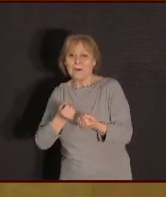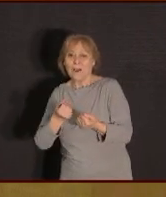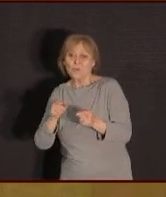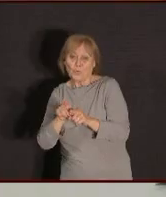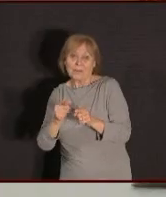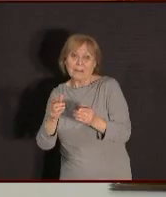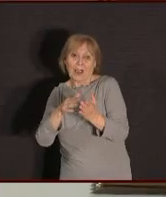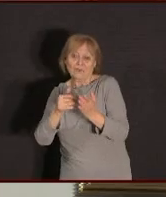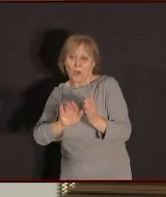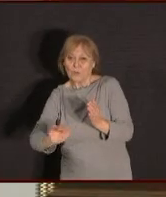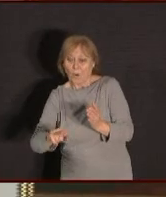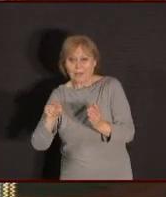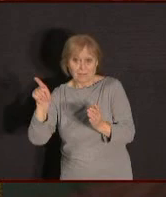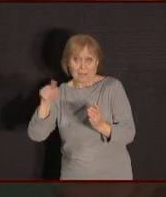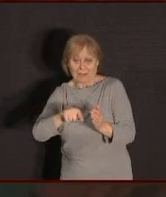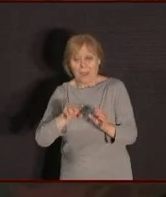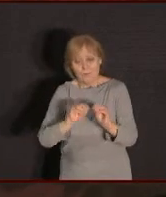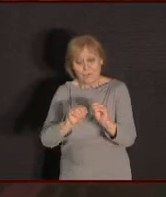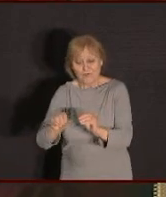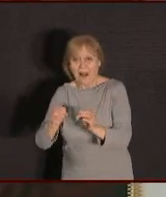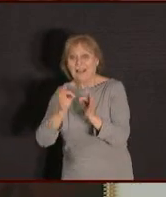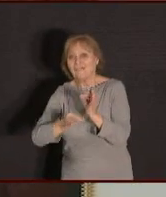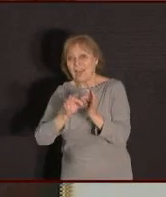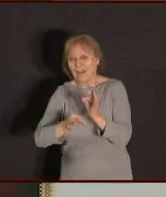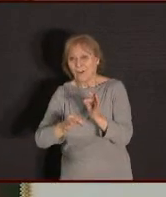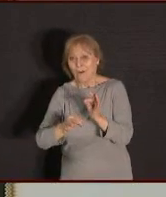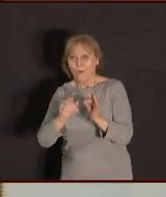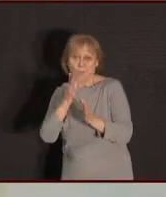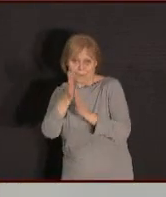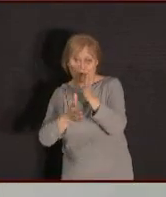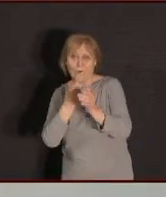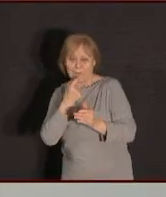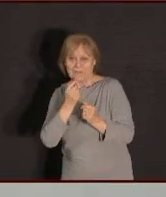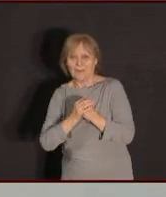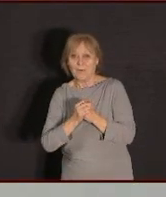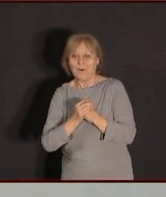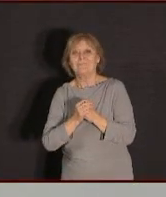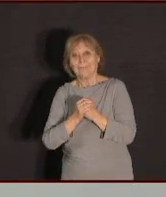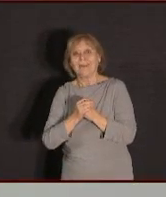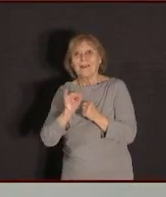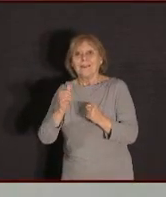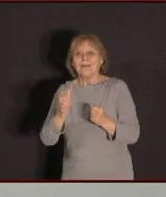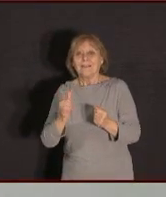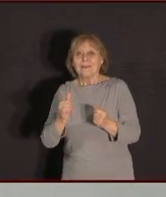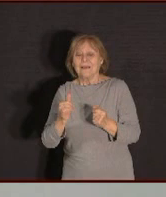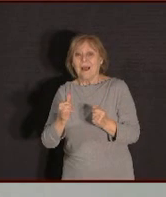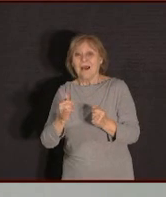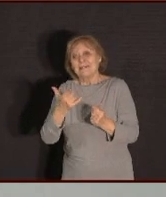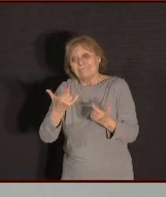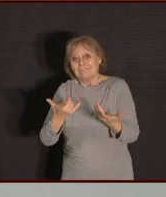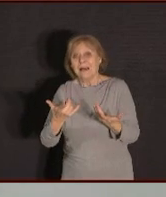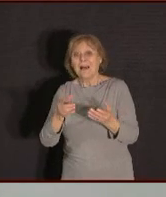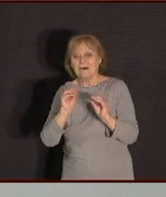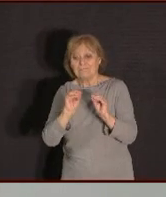kakšnega otroka, da bi ga poučevali verok v tem znakovnem jeziku? Ja, zdaj z